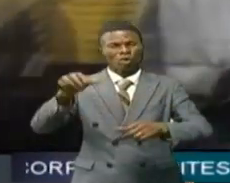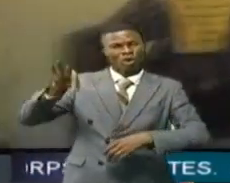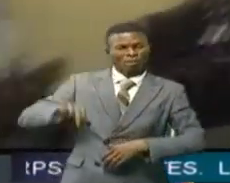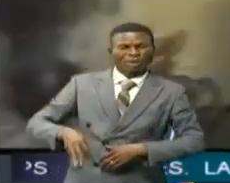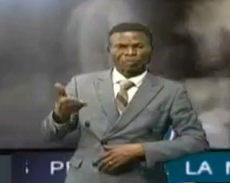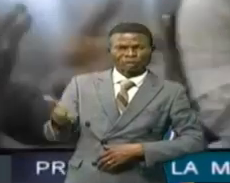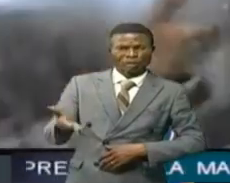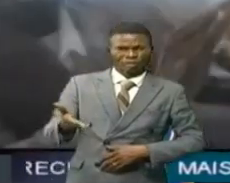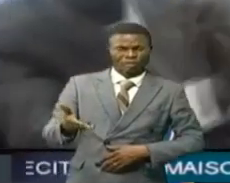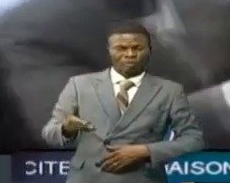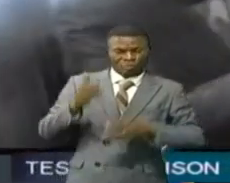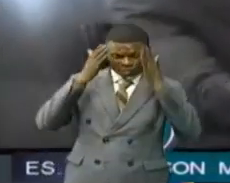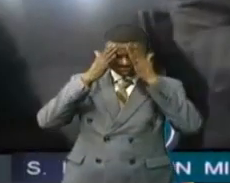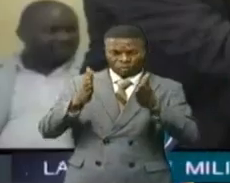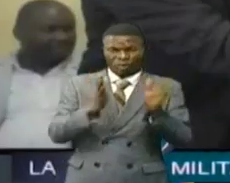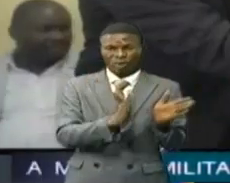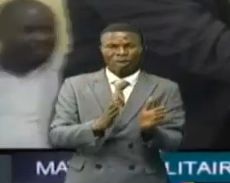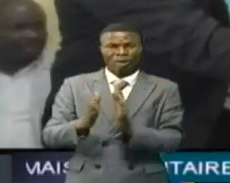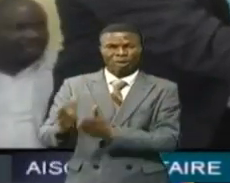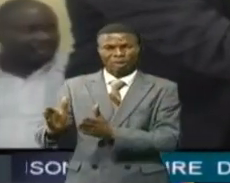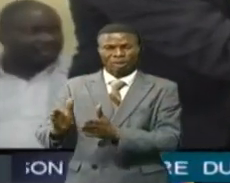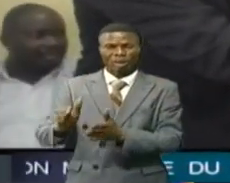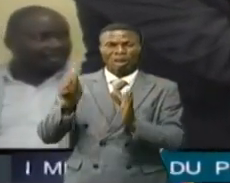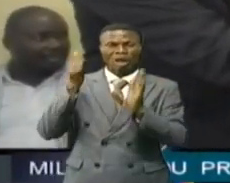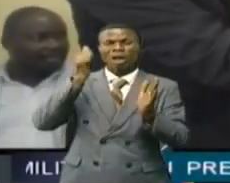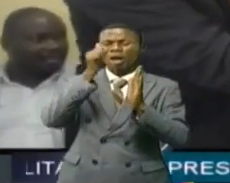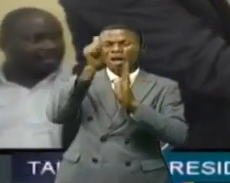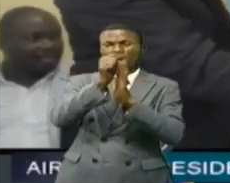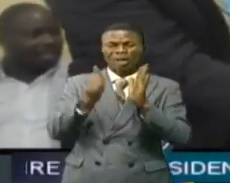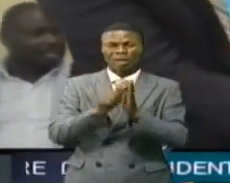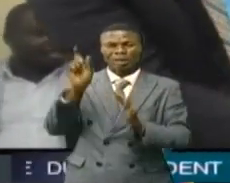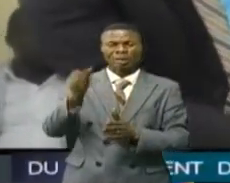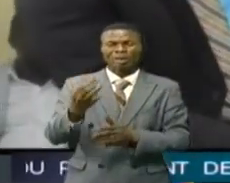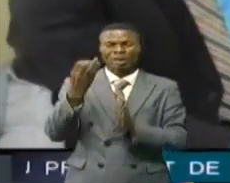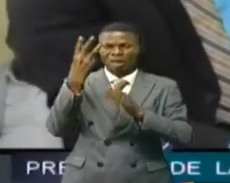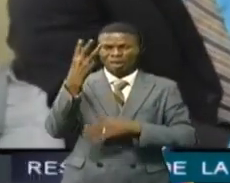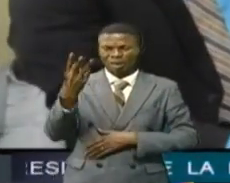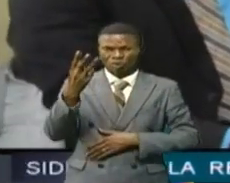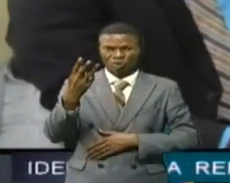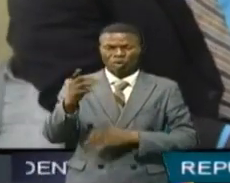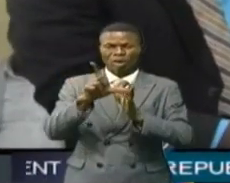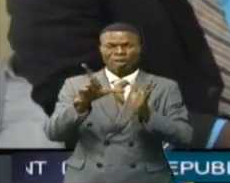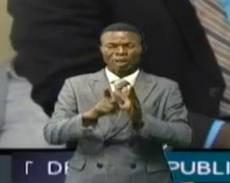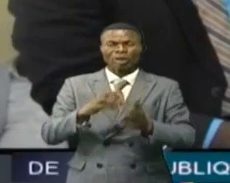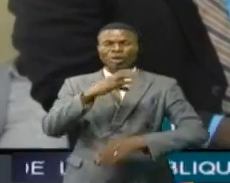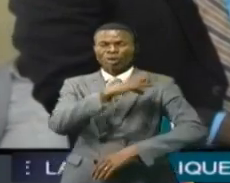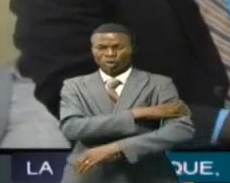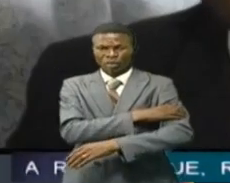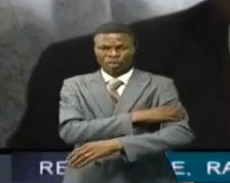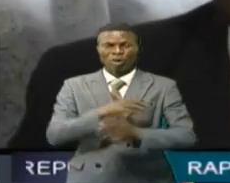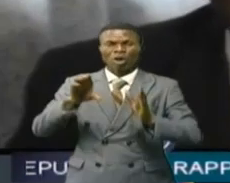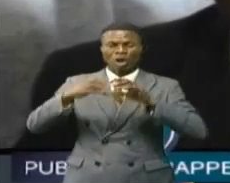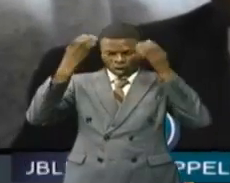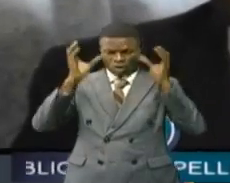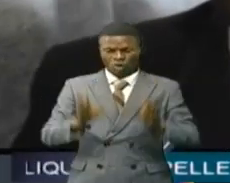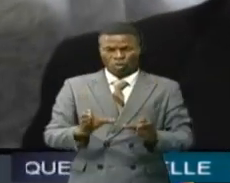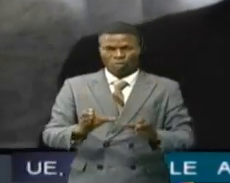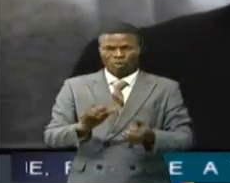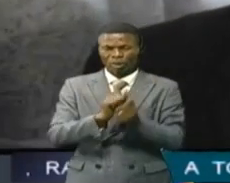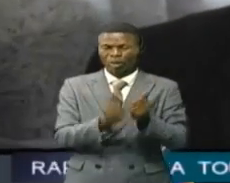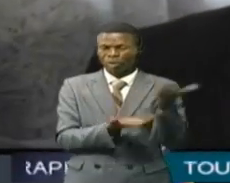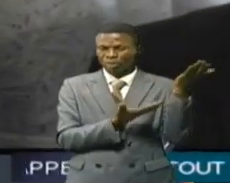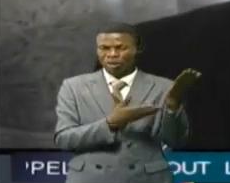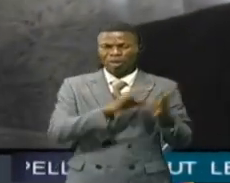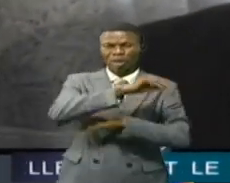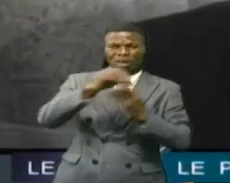avantages. Fondée sur des dispositions de l'article 33 du Code civil, cette convention contient deux clauses que le Centre